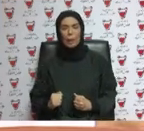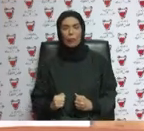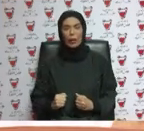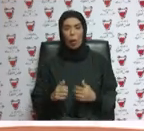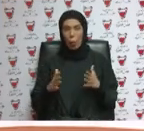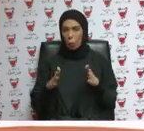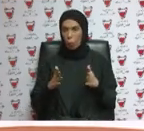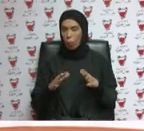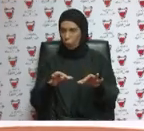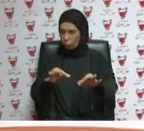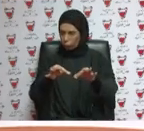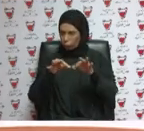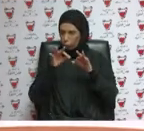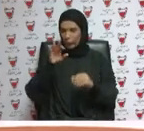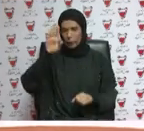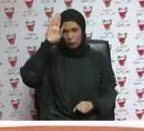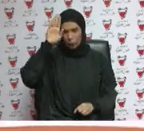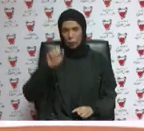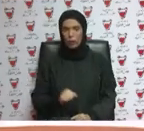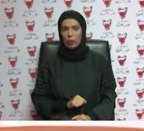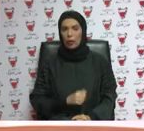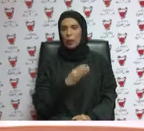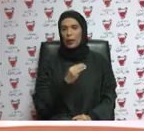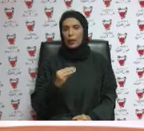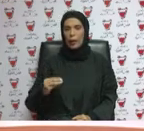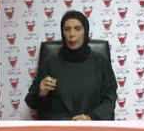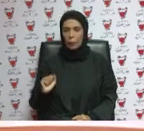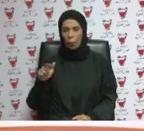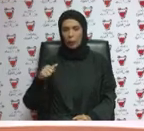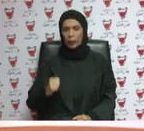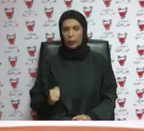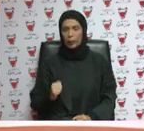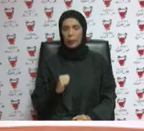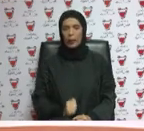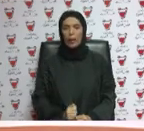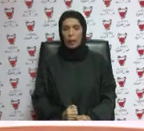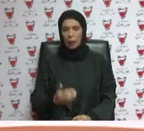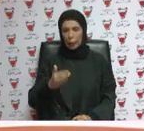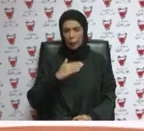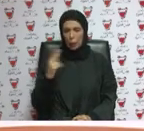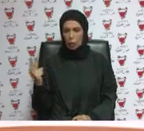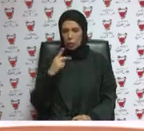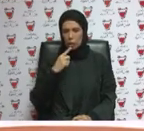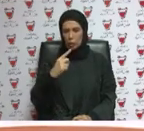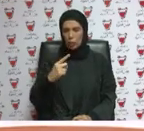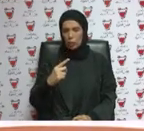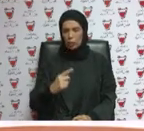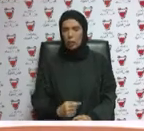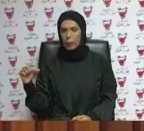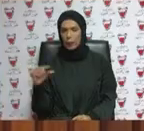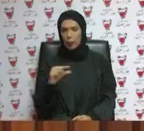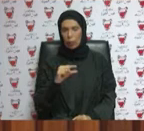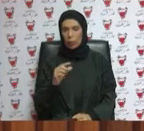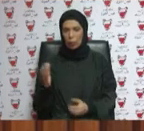الخوف والحرص من جلالة الملك على أبناء ومواطنين البحرين. قبل 20 سنة تاريخ 14